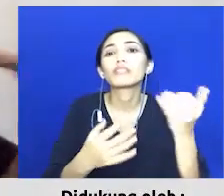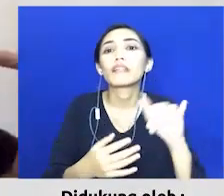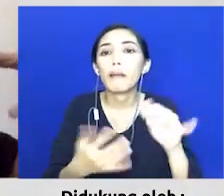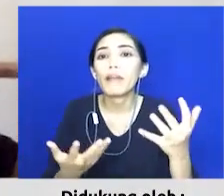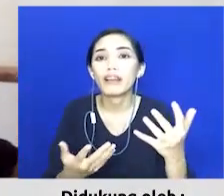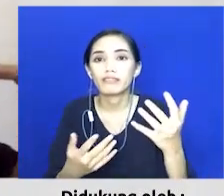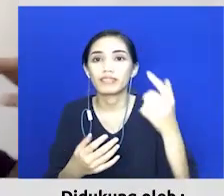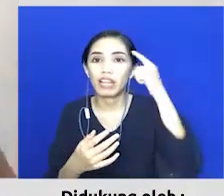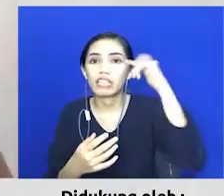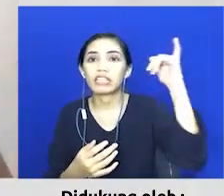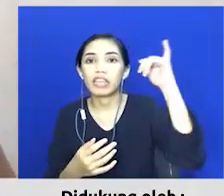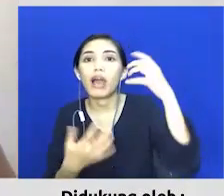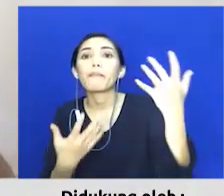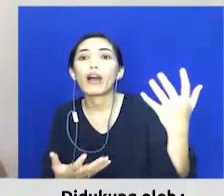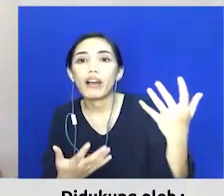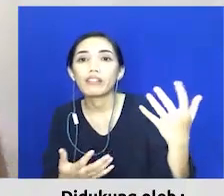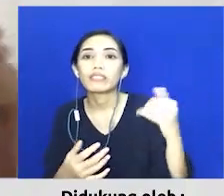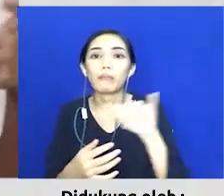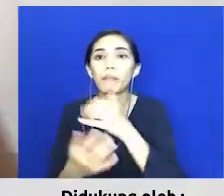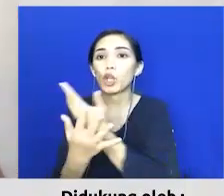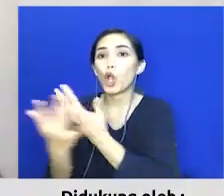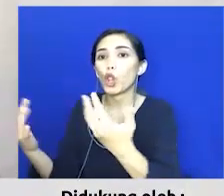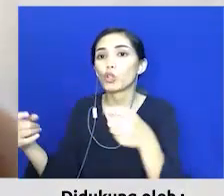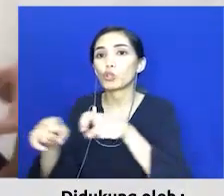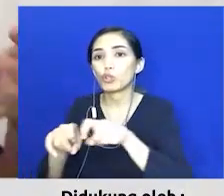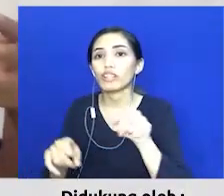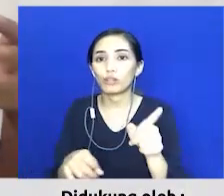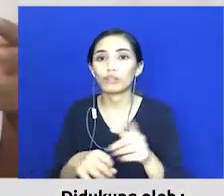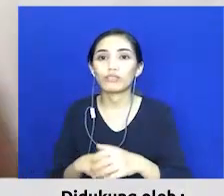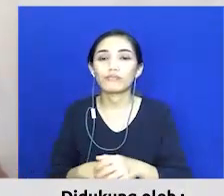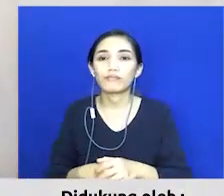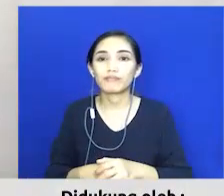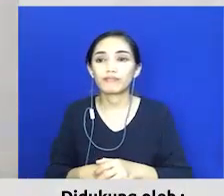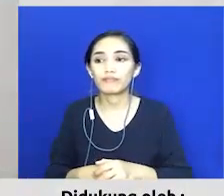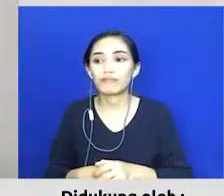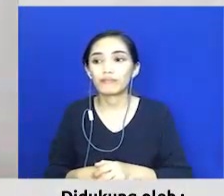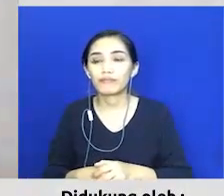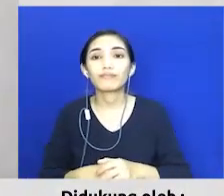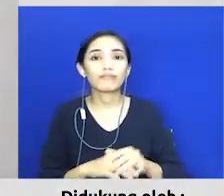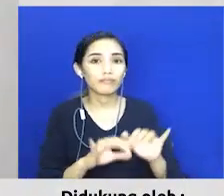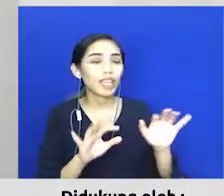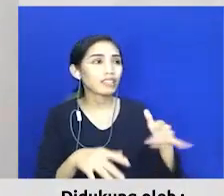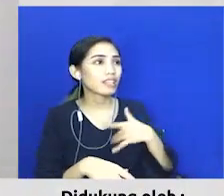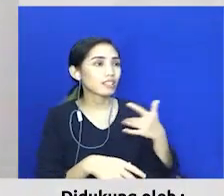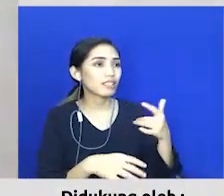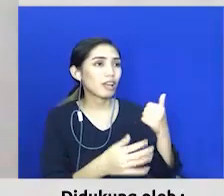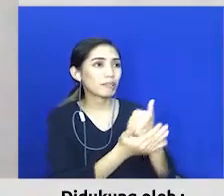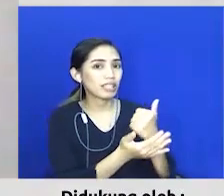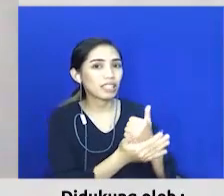tuh, dicari tuh film yang bisa ketemu gitu secara gagasan dan dan dengan penontonnya gitu. Itu sih, Mas. Ya.